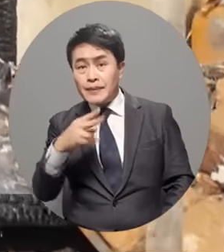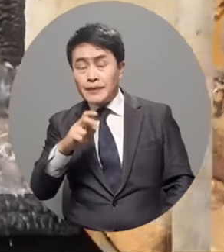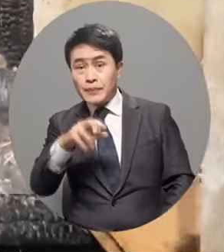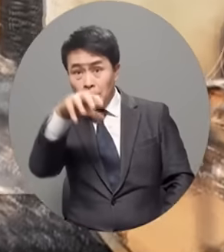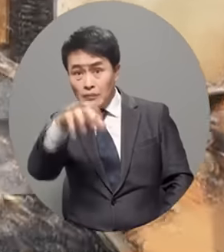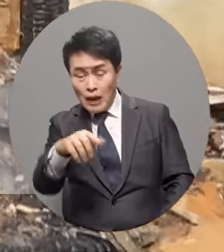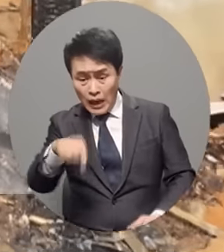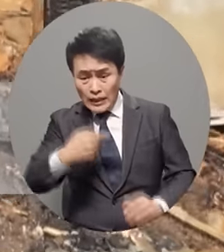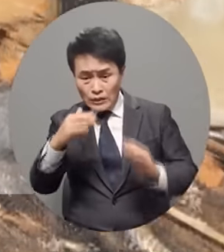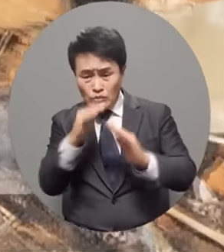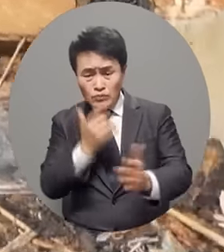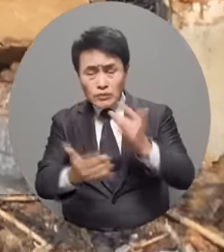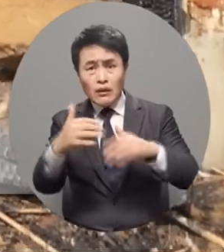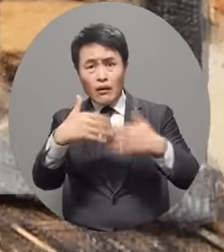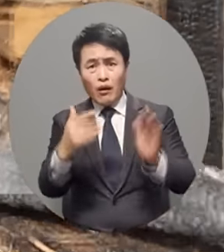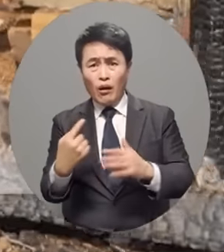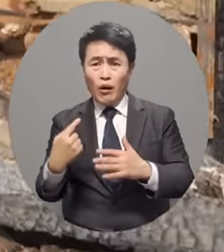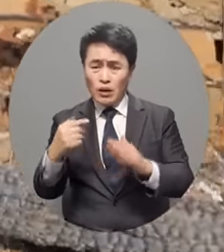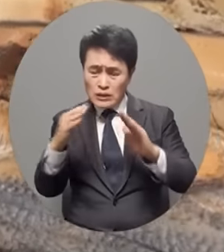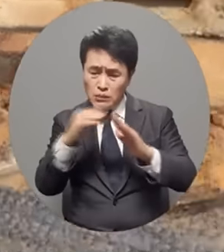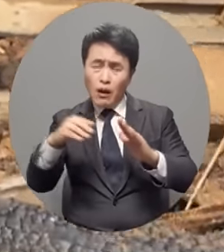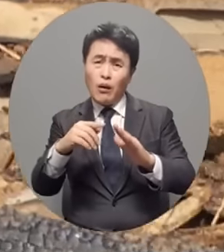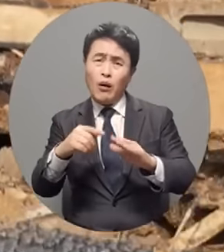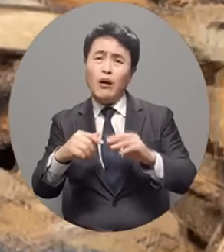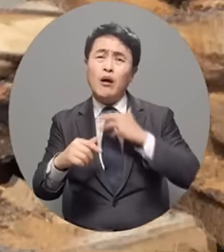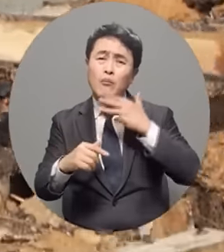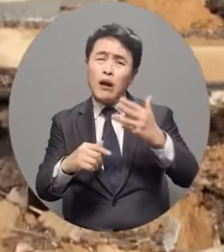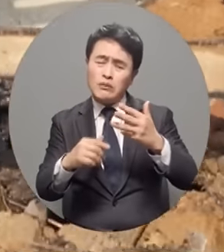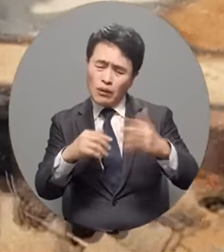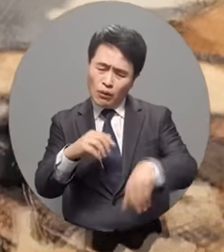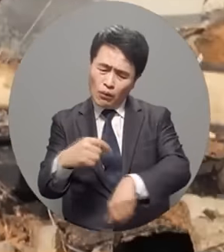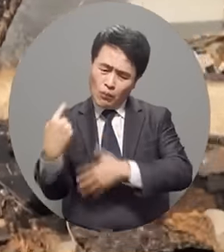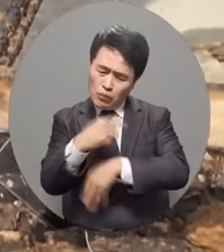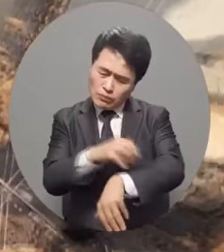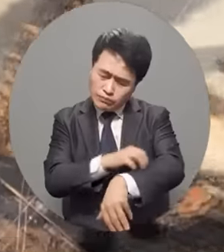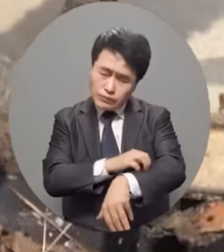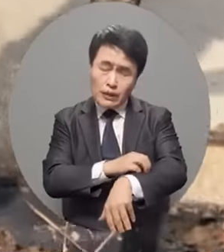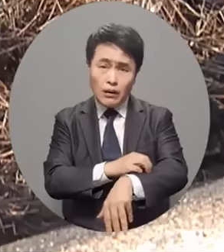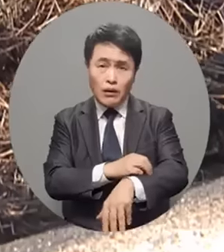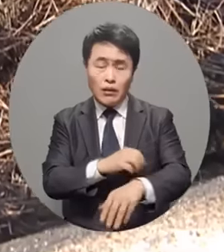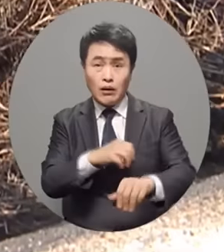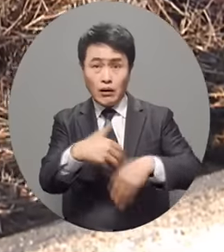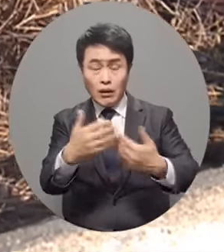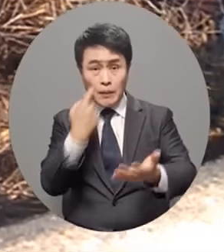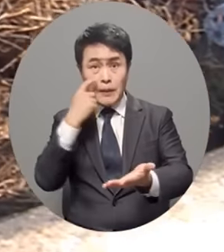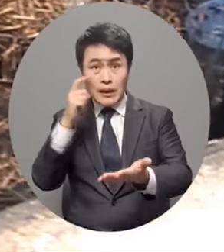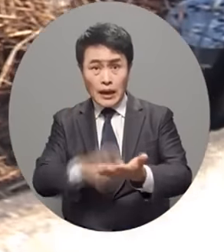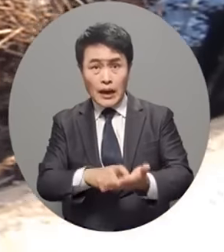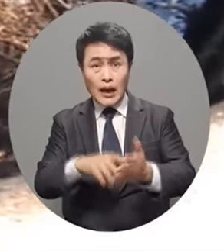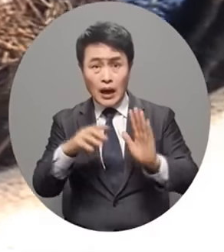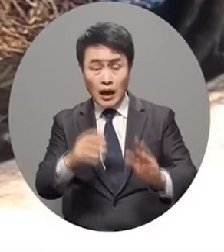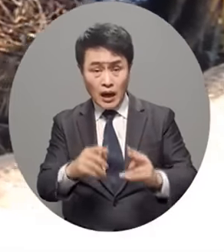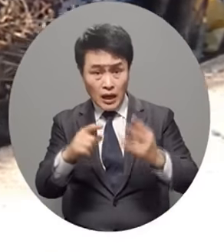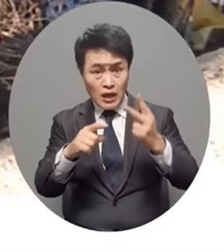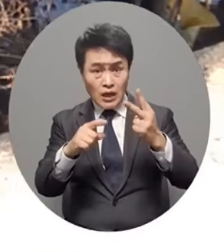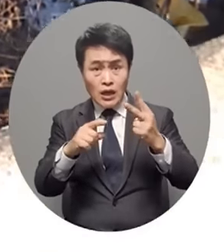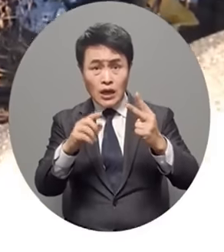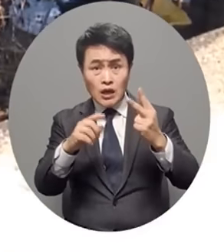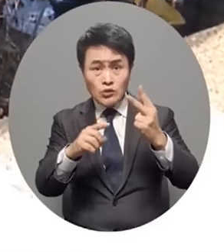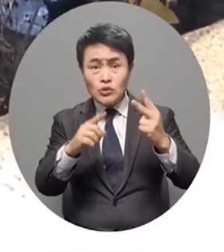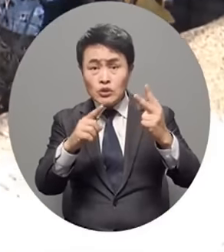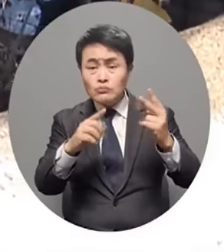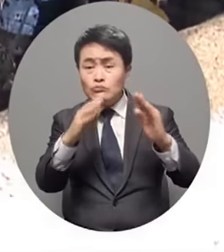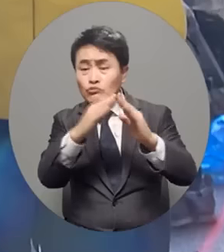집안에서는 거동이 불편한 80대 부부가 숨진 채 발견됐고, 불길은 주택 두 동을 태운 뒤 1시간 반 만에